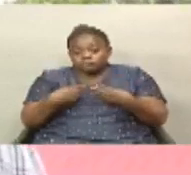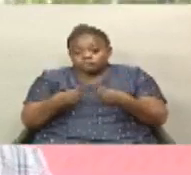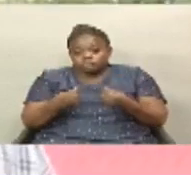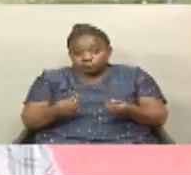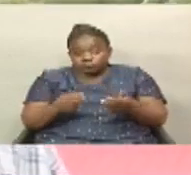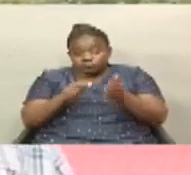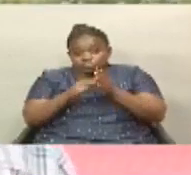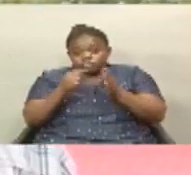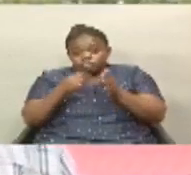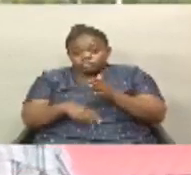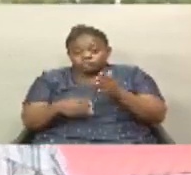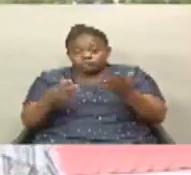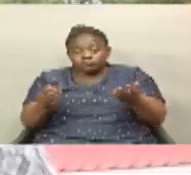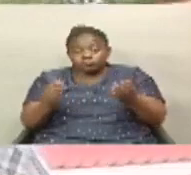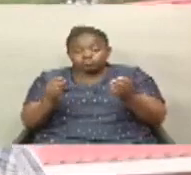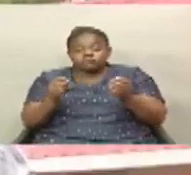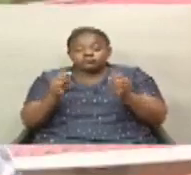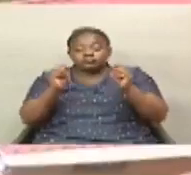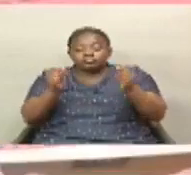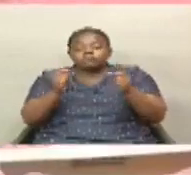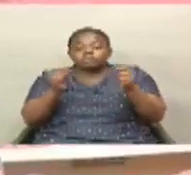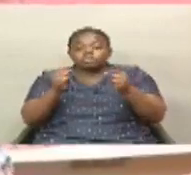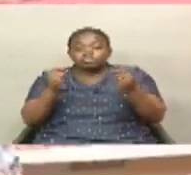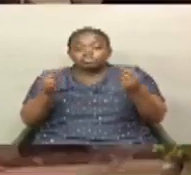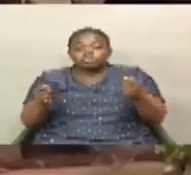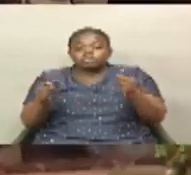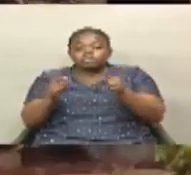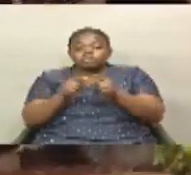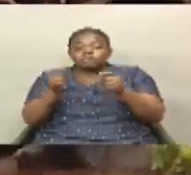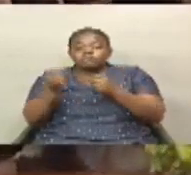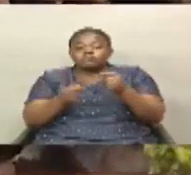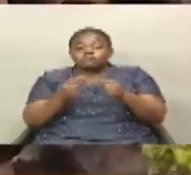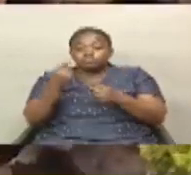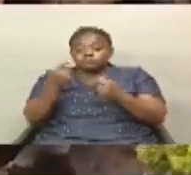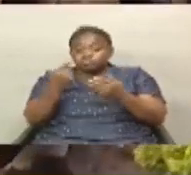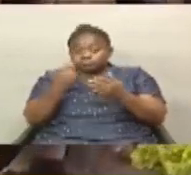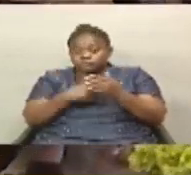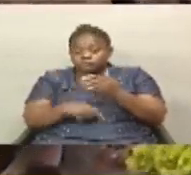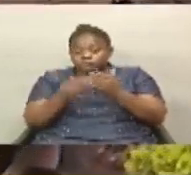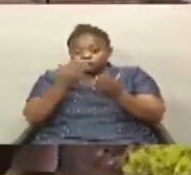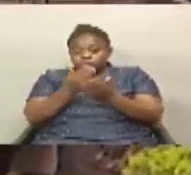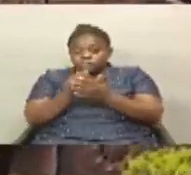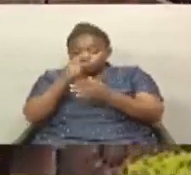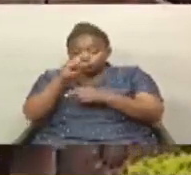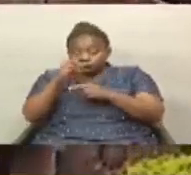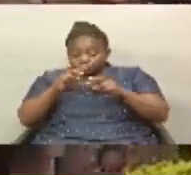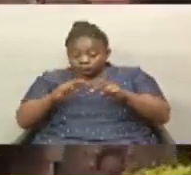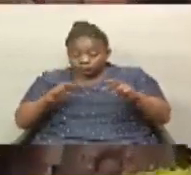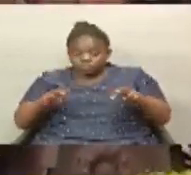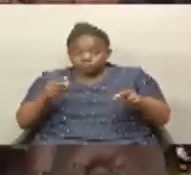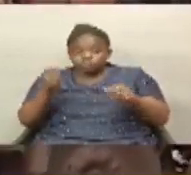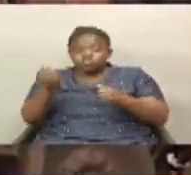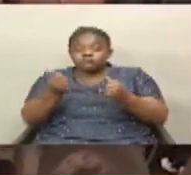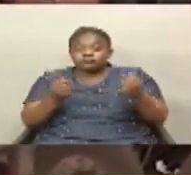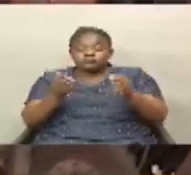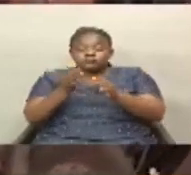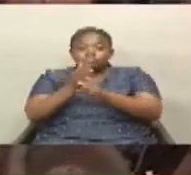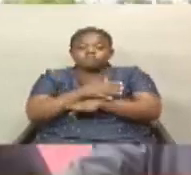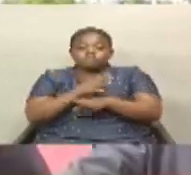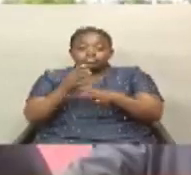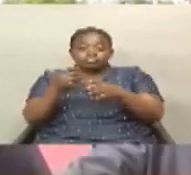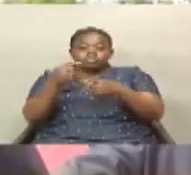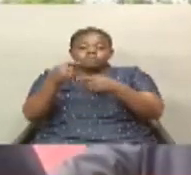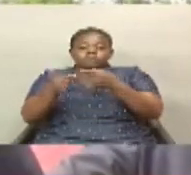muka ekiraga nti injini yabadde yavuddeko emotoka nga yeyeevuga nampima siyavu zibe motoka basooka okendenyanga emotoka nga tebanazisa ku